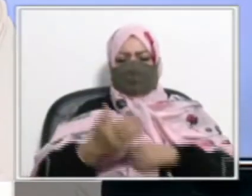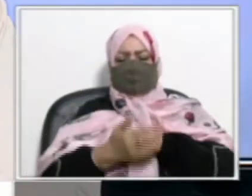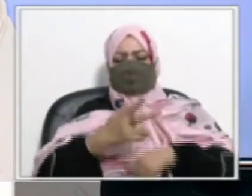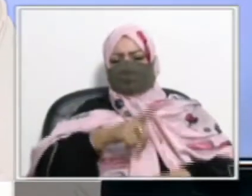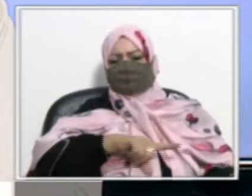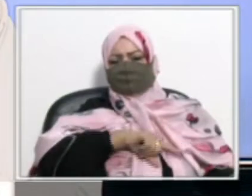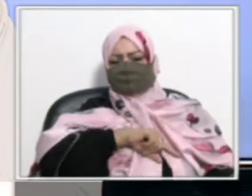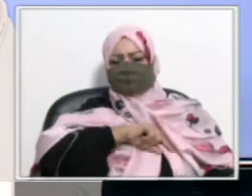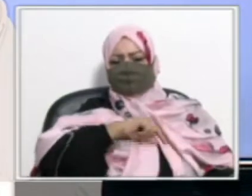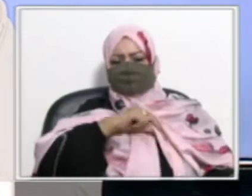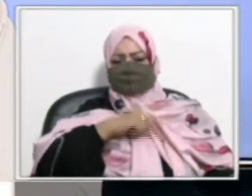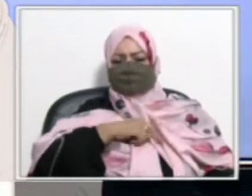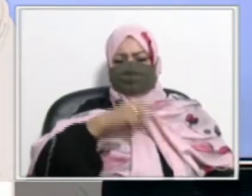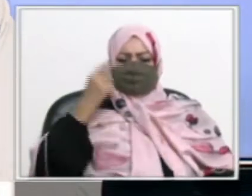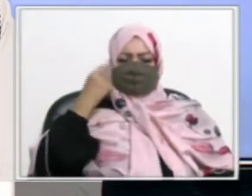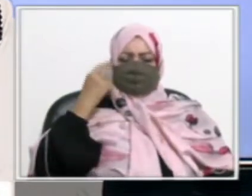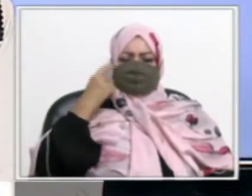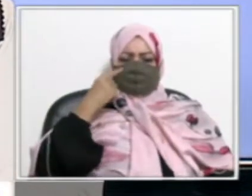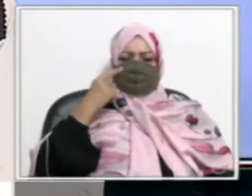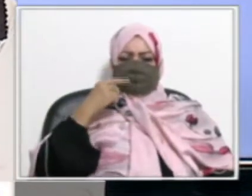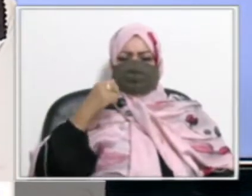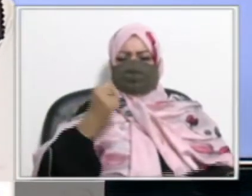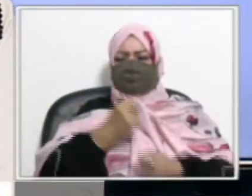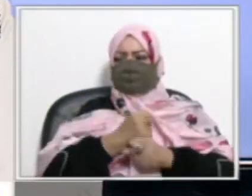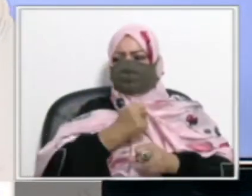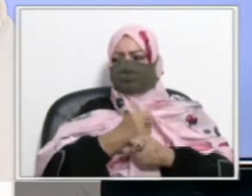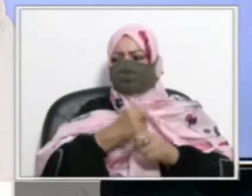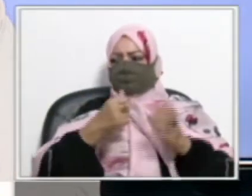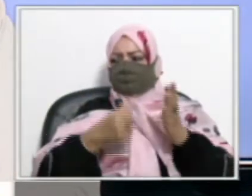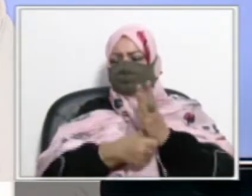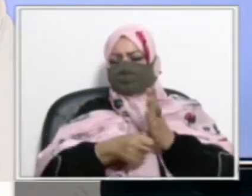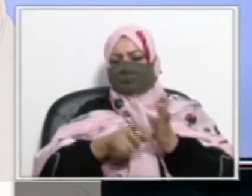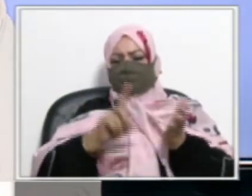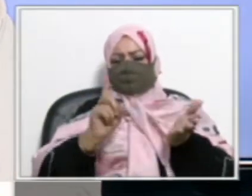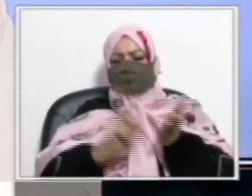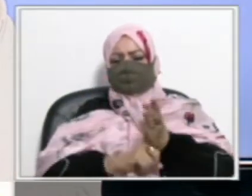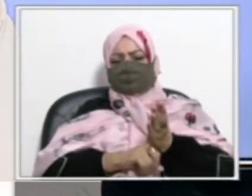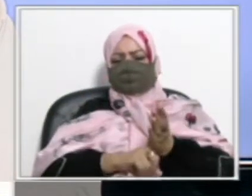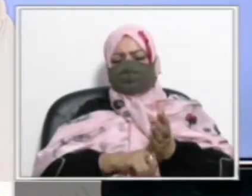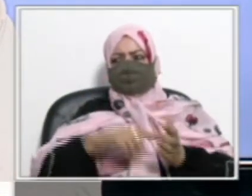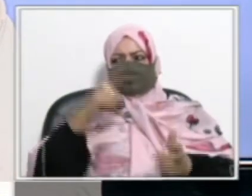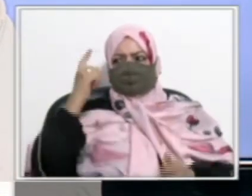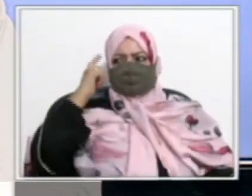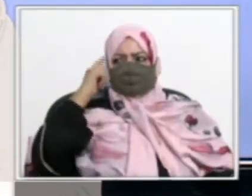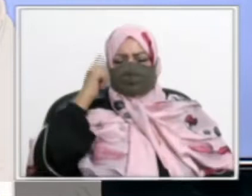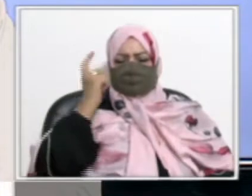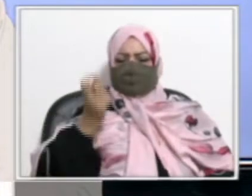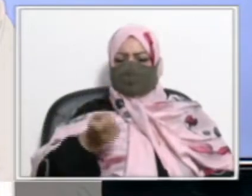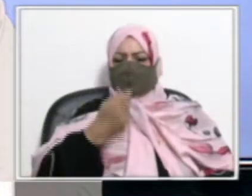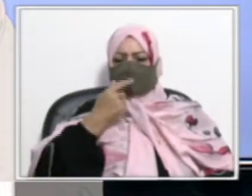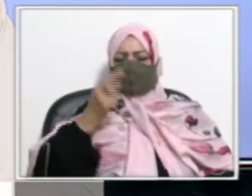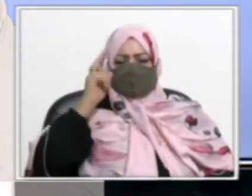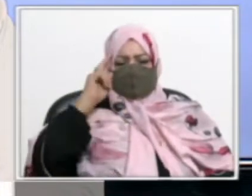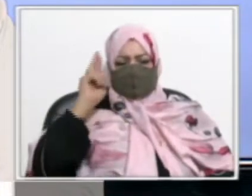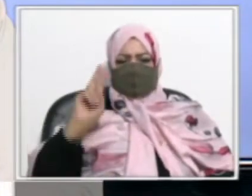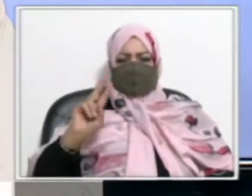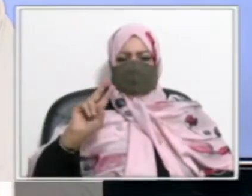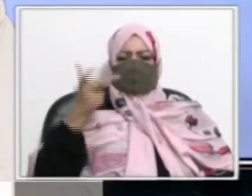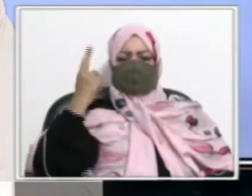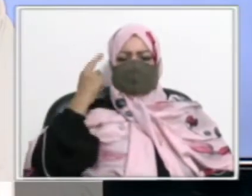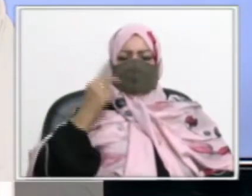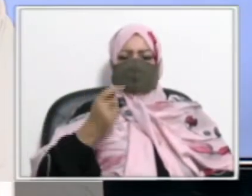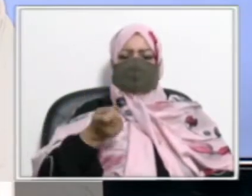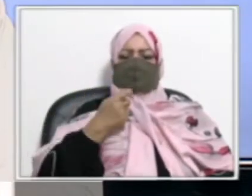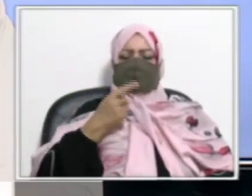نفسه بالمؤثرات العقلية لأي سبب من الأسباب فكيف أنت يا صاحب الذهب يحل لك أن تفعل هذا